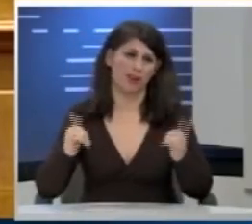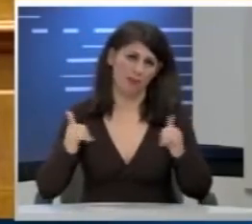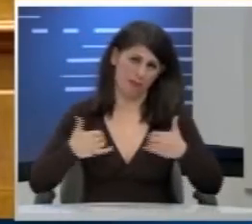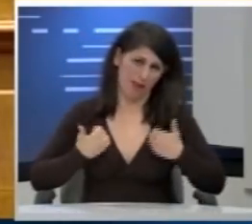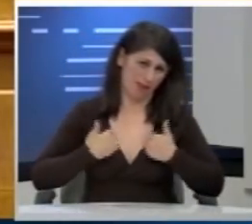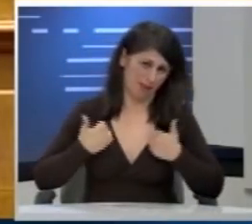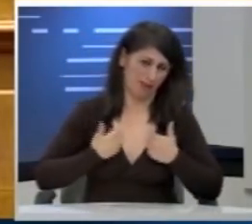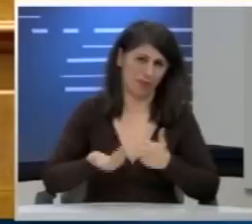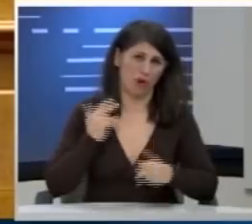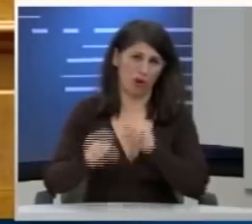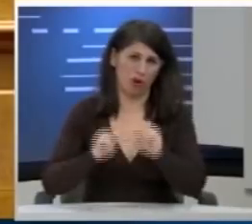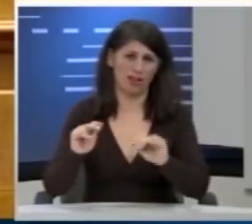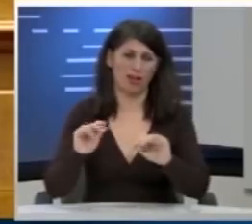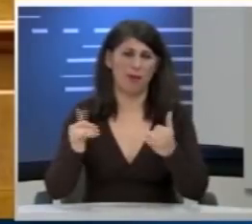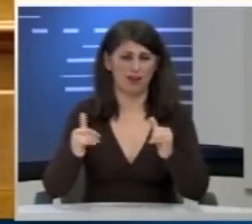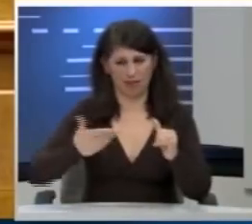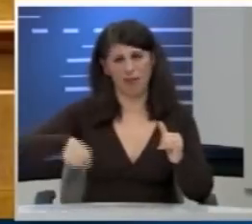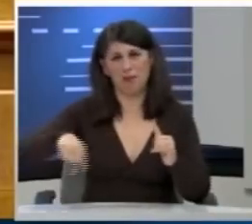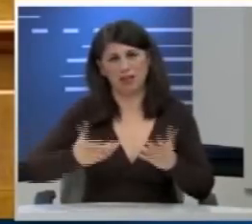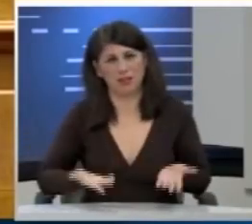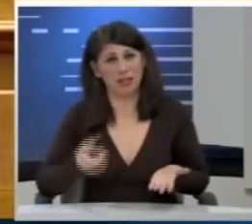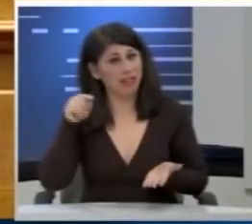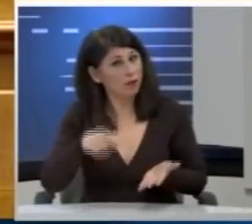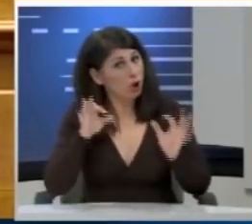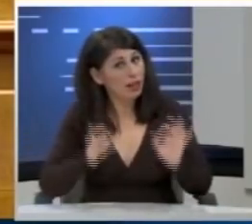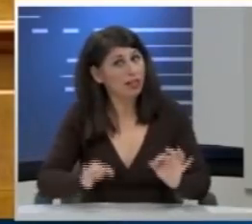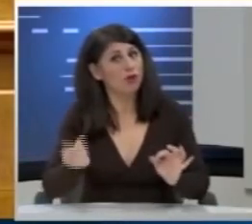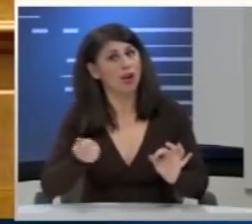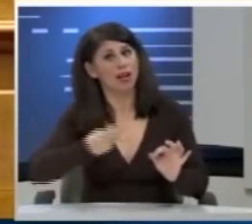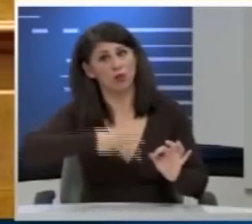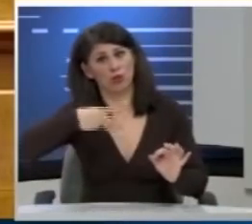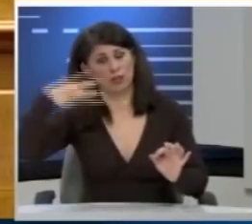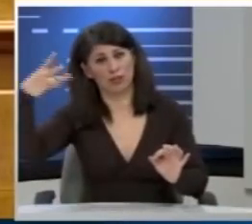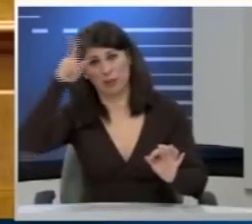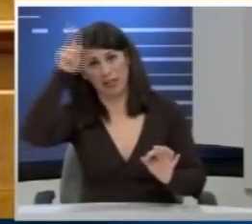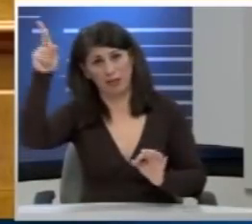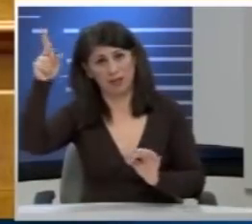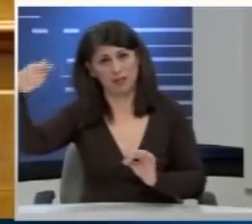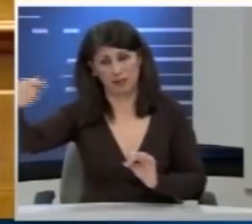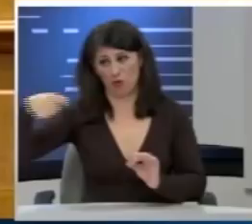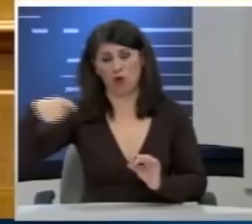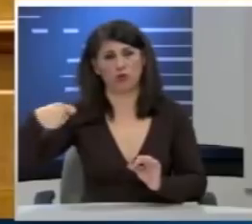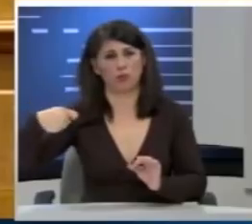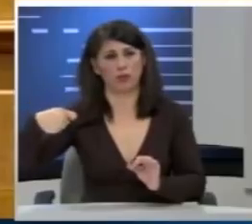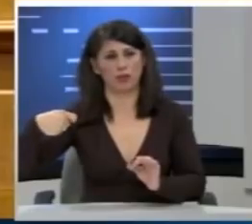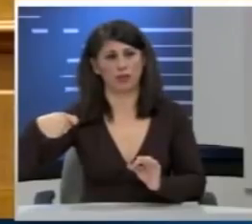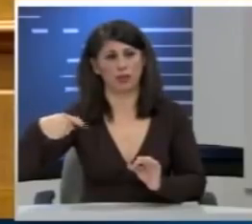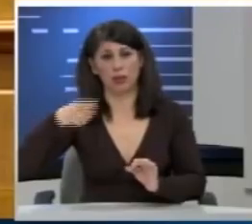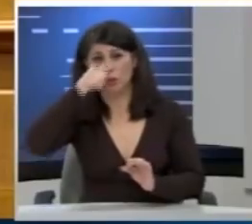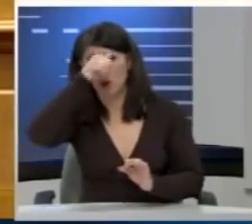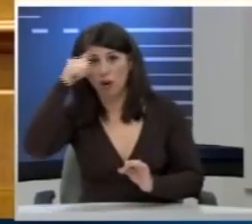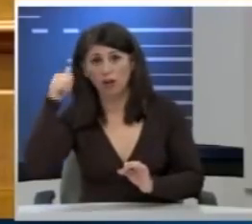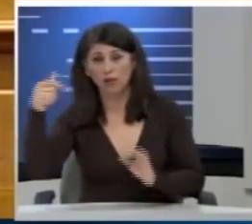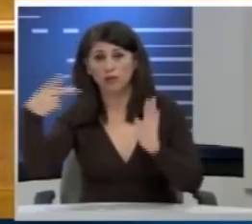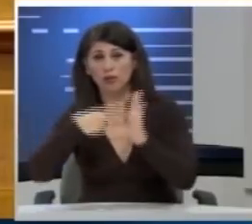παίζει προεκλογικά παιχνίδια μαζί τους. Γιατί αυτό ακριβώς κάνει ο ΣΥΡΙΖΑ με τις γερμανικές οφειλές. Το καλοκαίρι